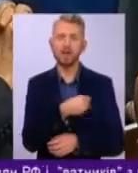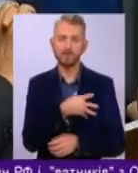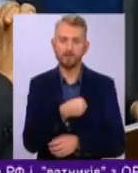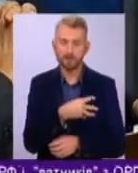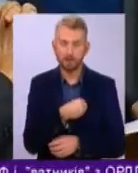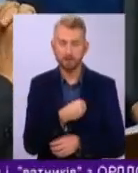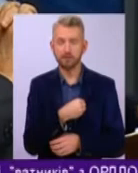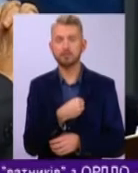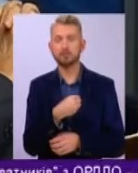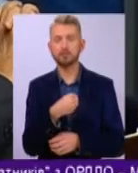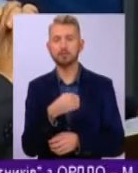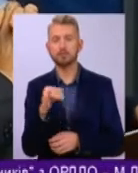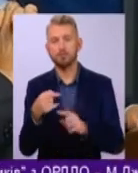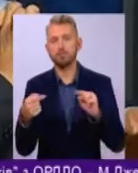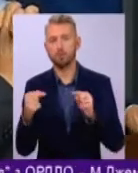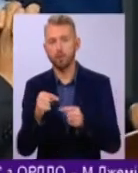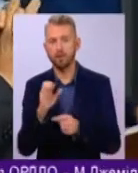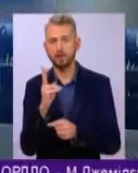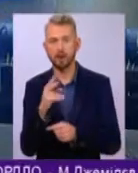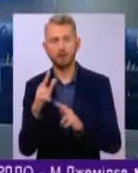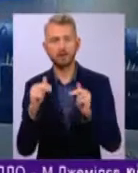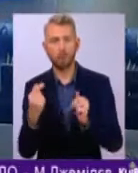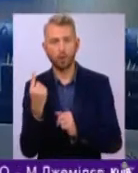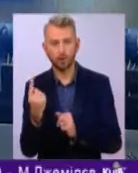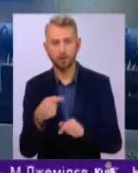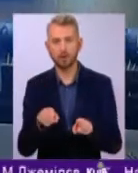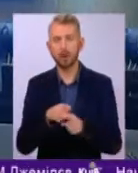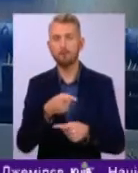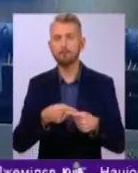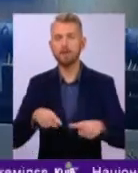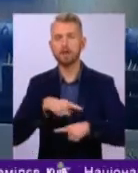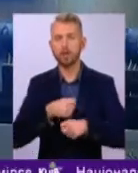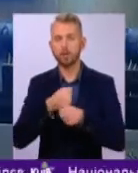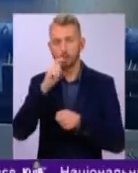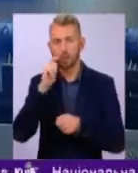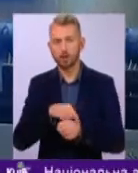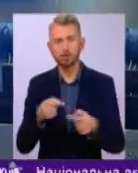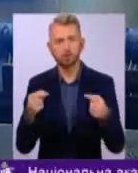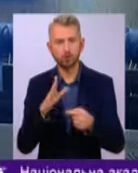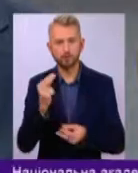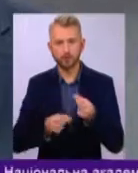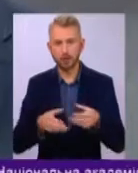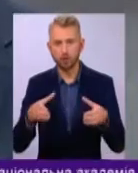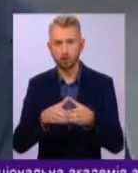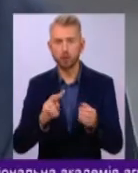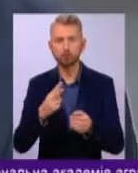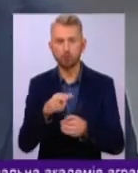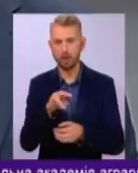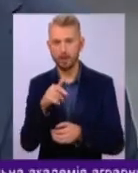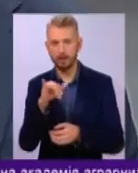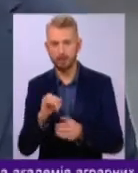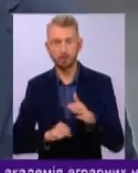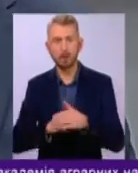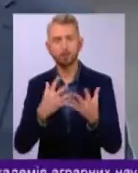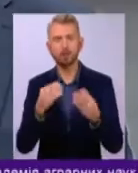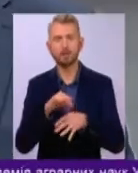з одним представником другої ліги СК Дніпро-1. Таким чином, у півфіналі Кубка України гарантовано зіграє команда з другої ліги. Базовий день